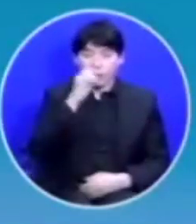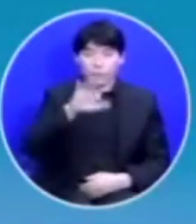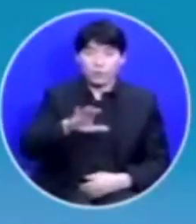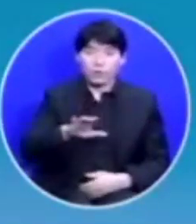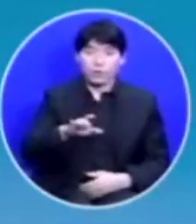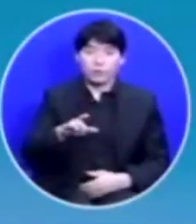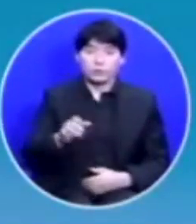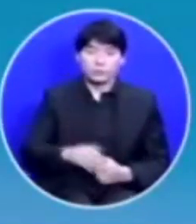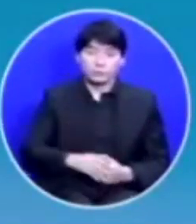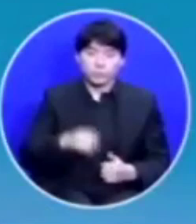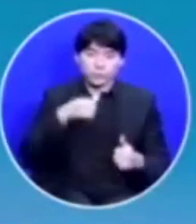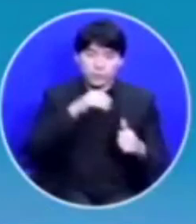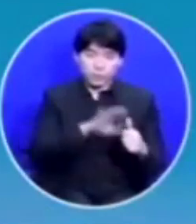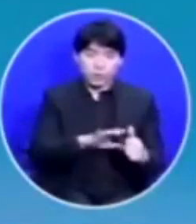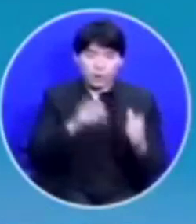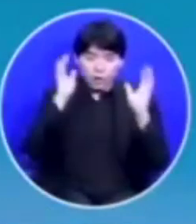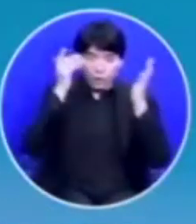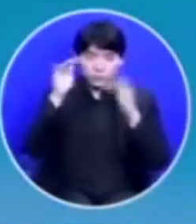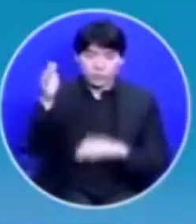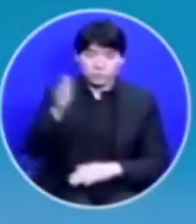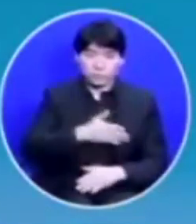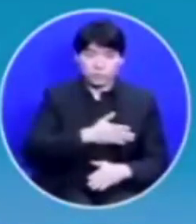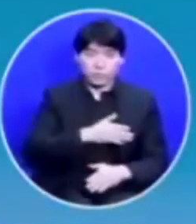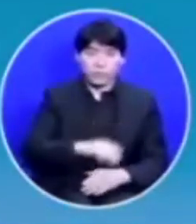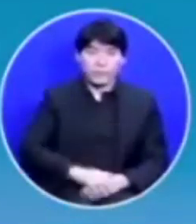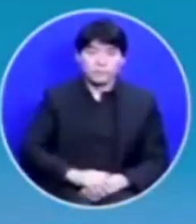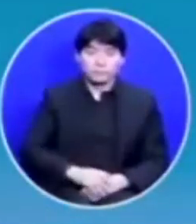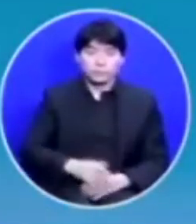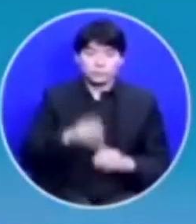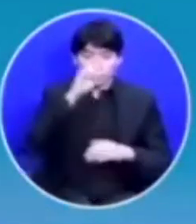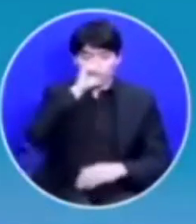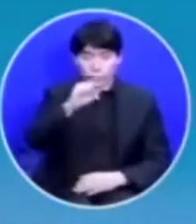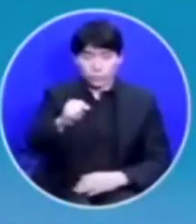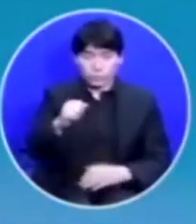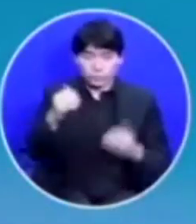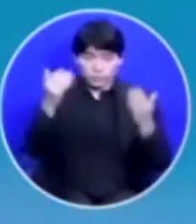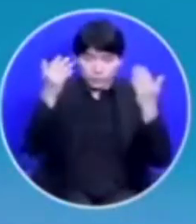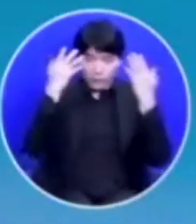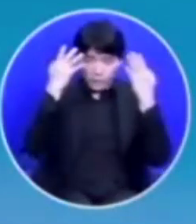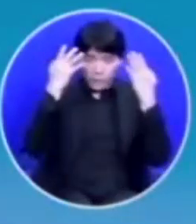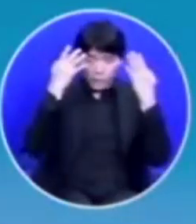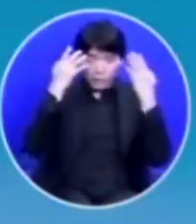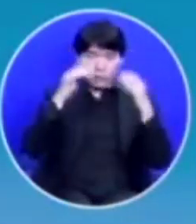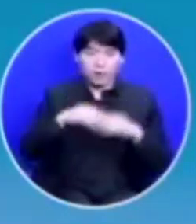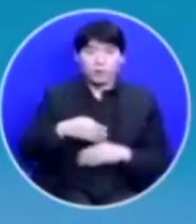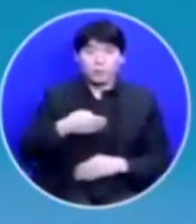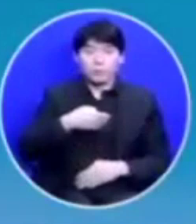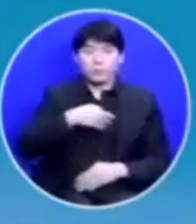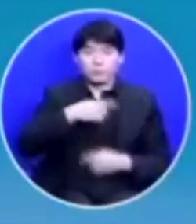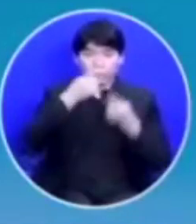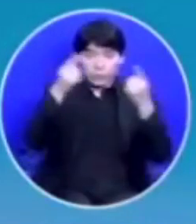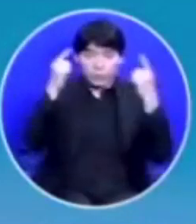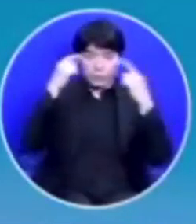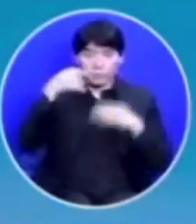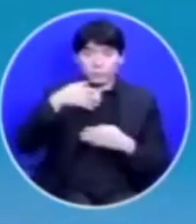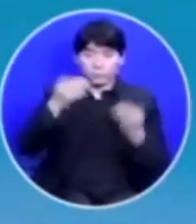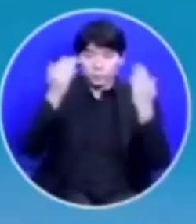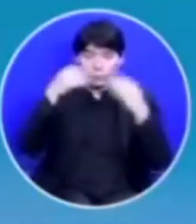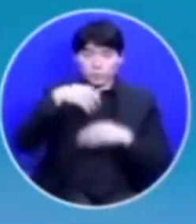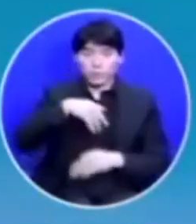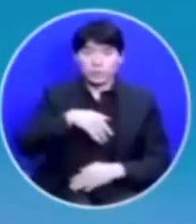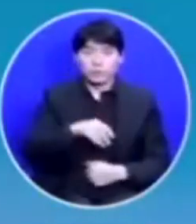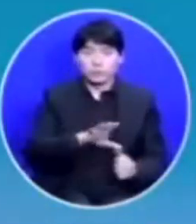어려서부터 아이들을 좋은 대학 보내기 위한 목표를 가지고 기르지 요 좋은 직장 들어가게 하고